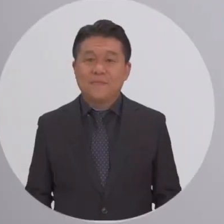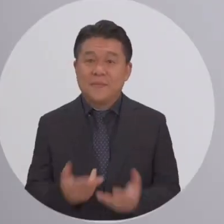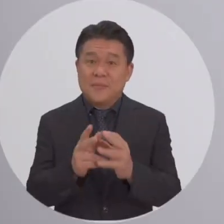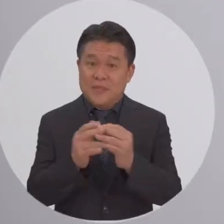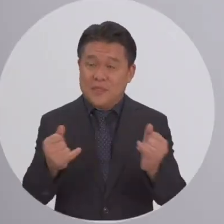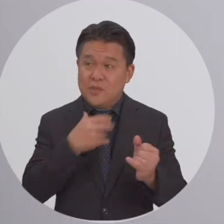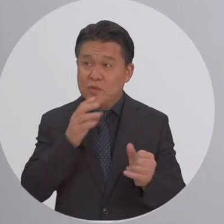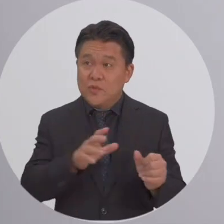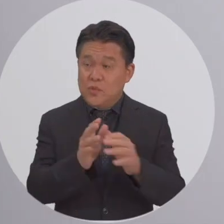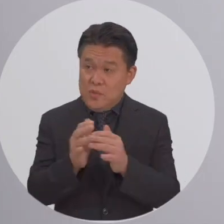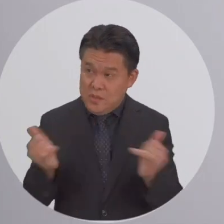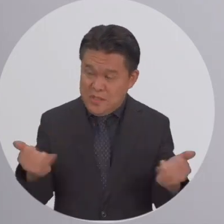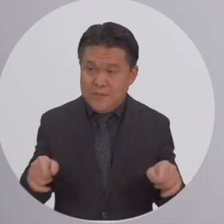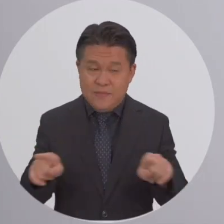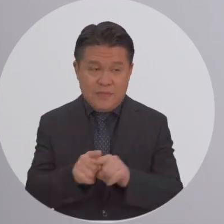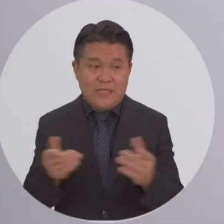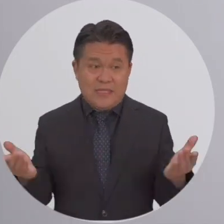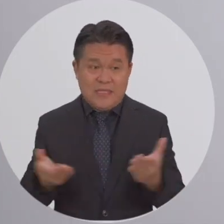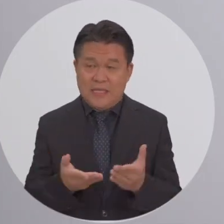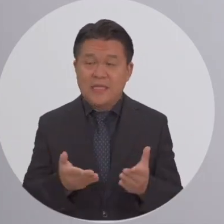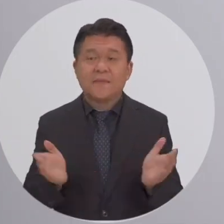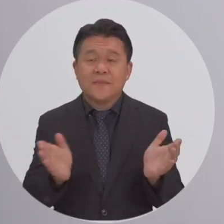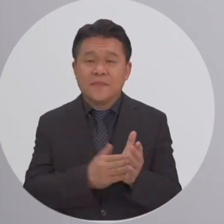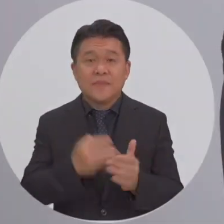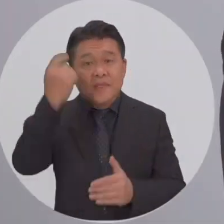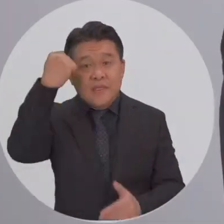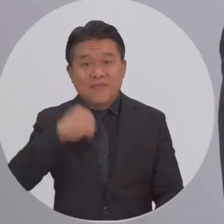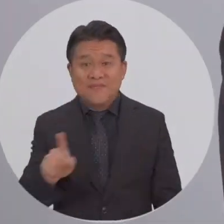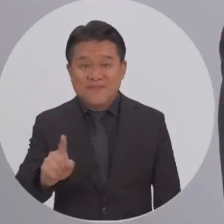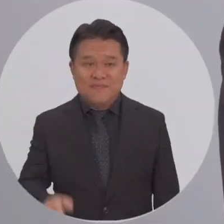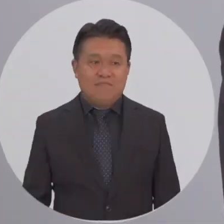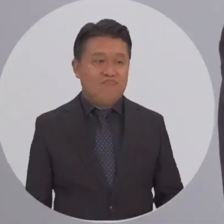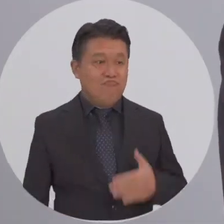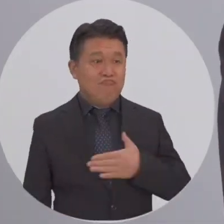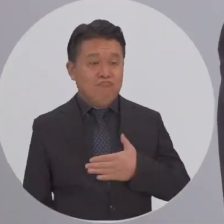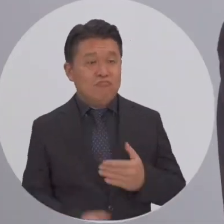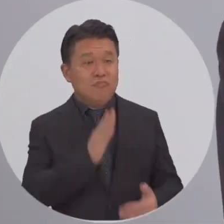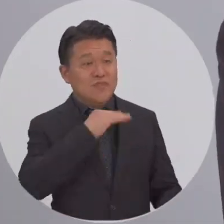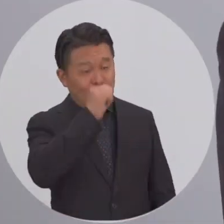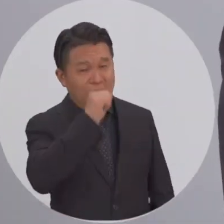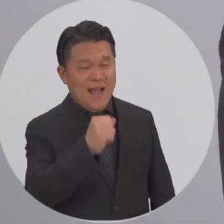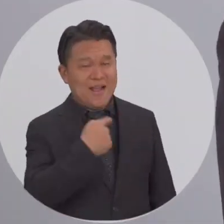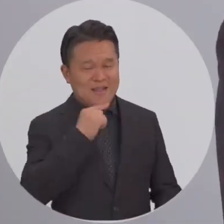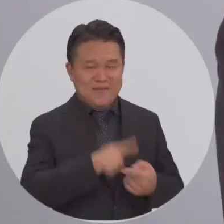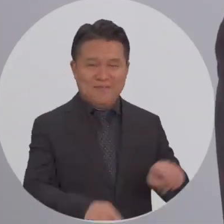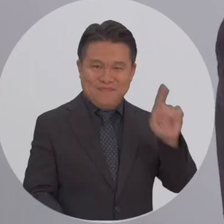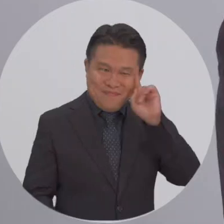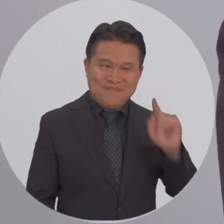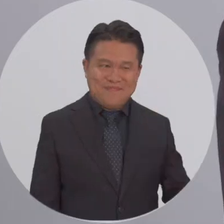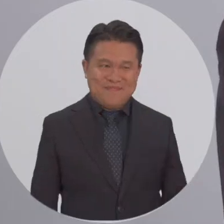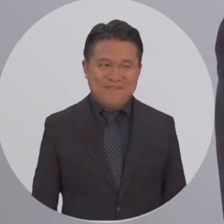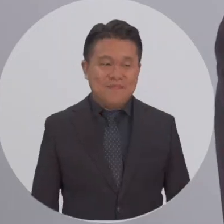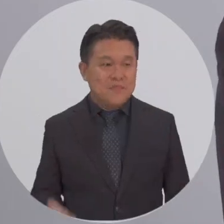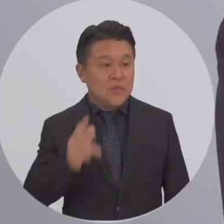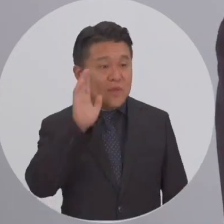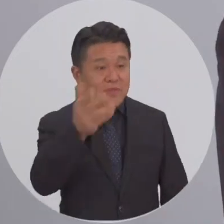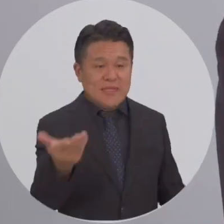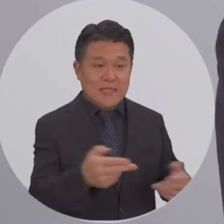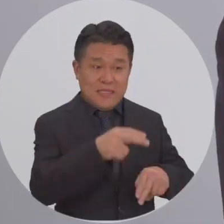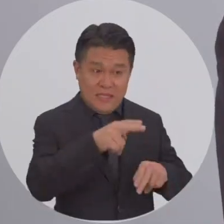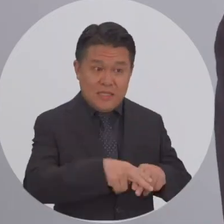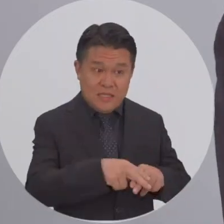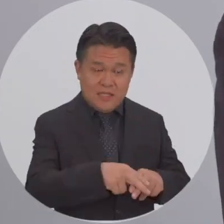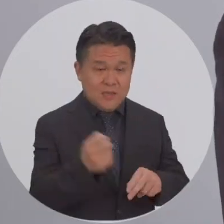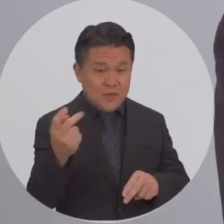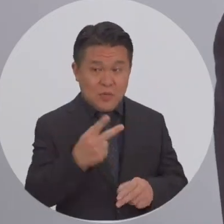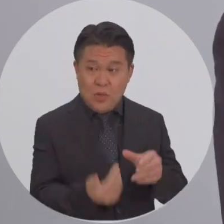발달장애인 요양보호사와 함께 일해보시니 어떠신가요? 네, 저는 상당히 무척 만족스럽습니다. 그리고 앞으로